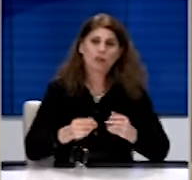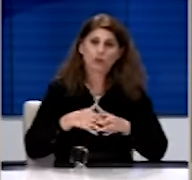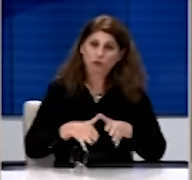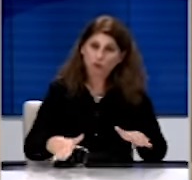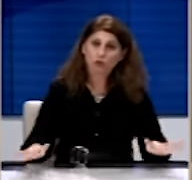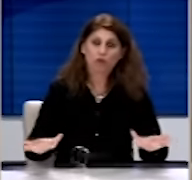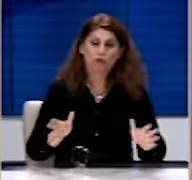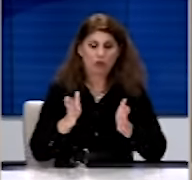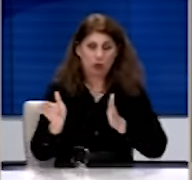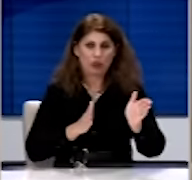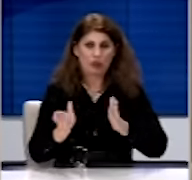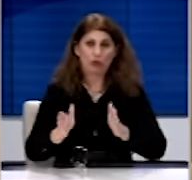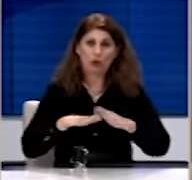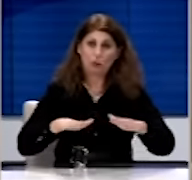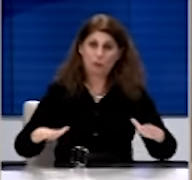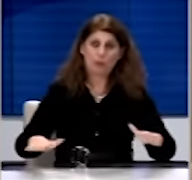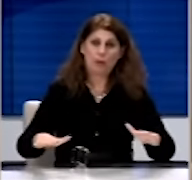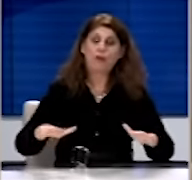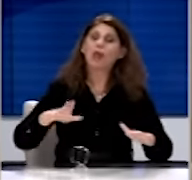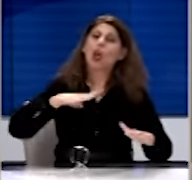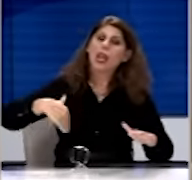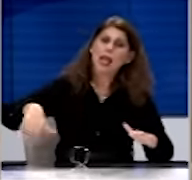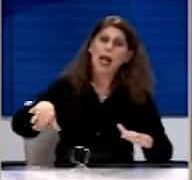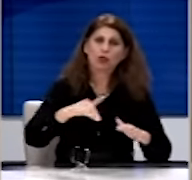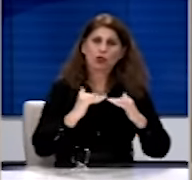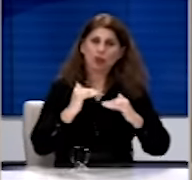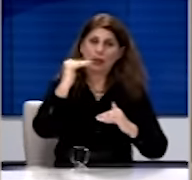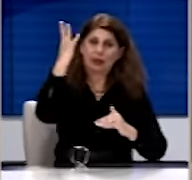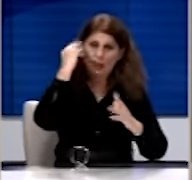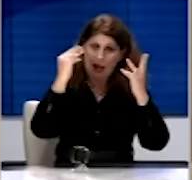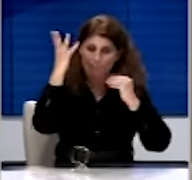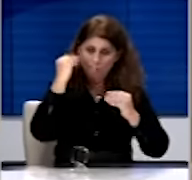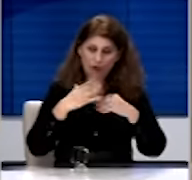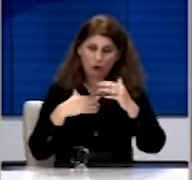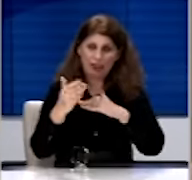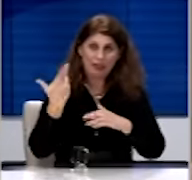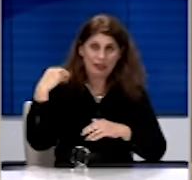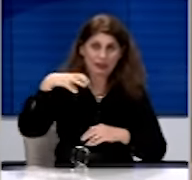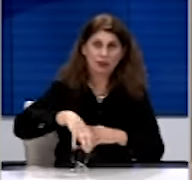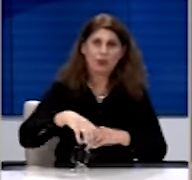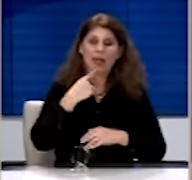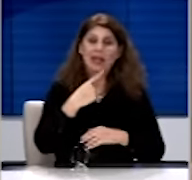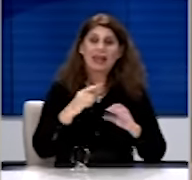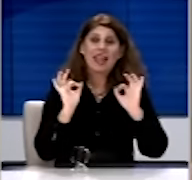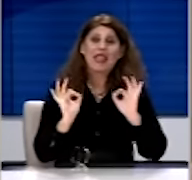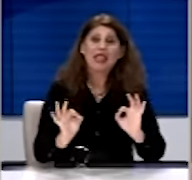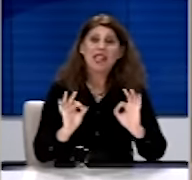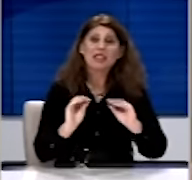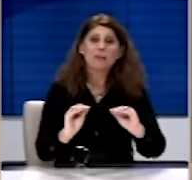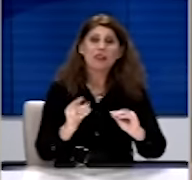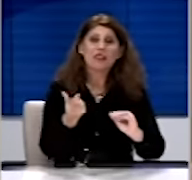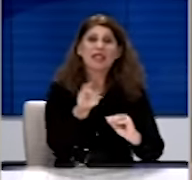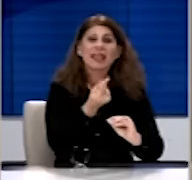τον προσανατολισμό των παιδιών των λαϊκών στρωμάτων να μάθουν κάποια τέχνη της εποχής, έλεγε «Η κλασική παιδεία είναι